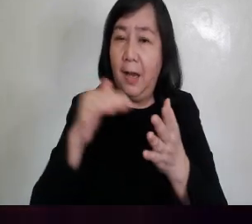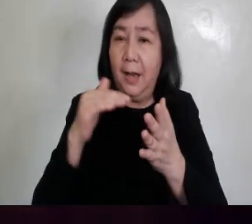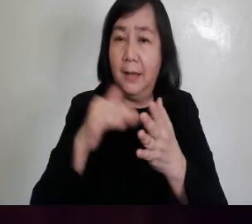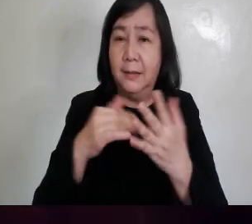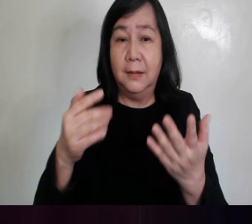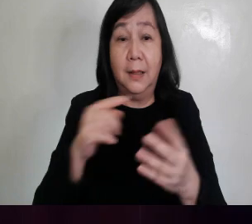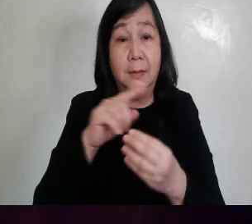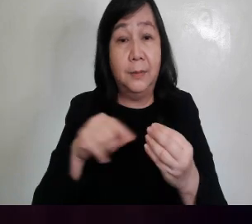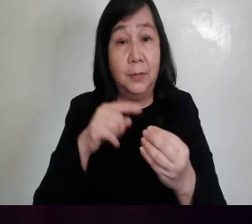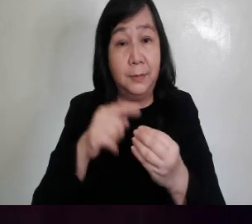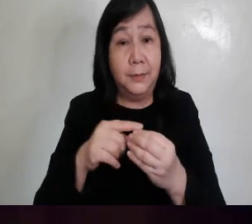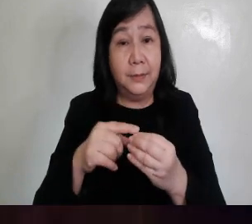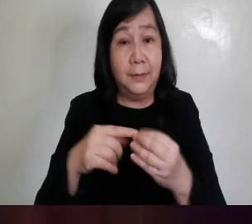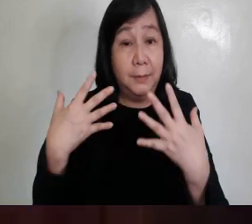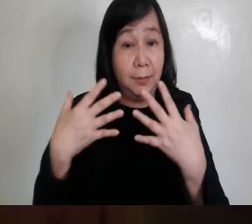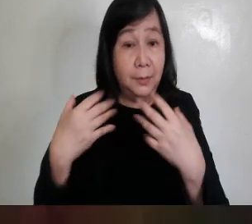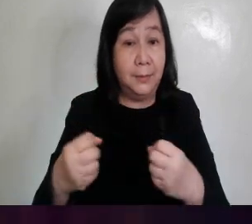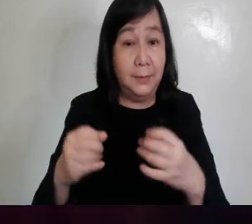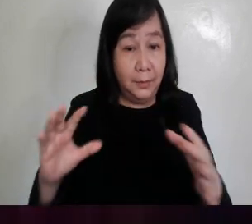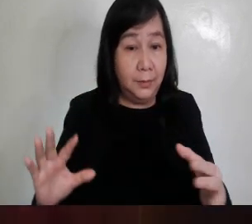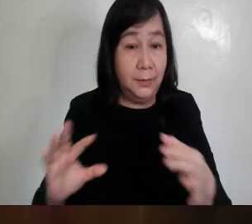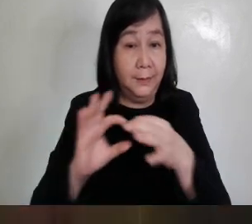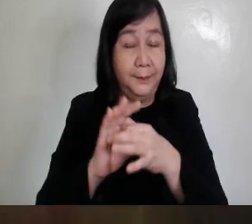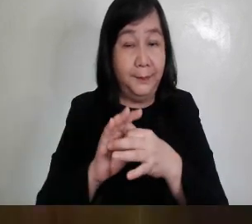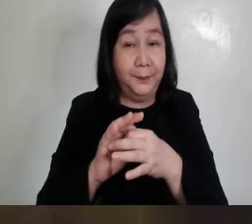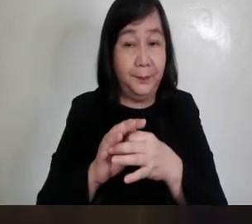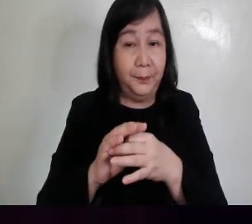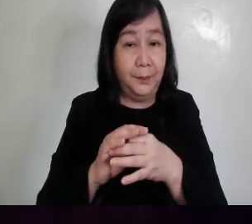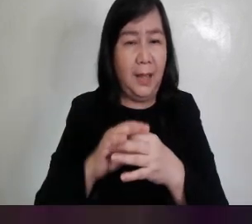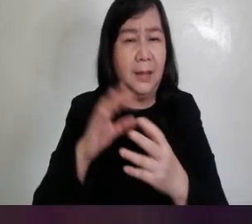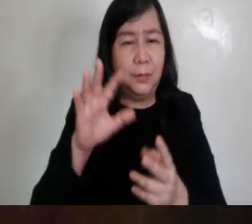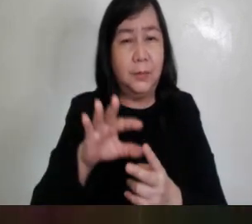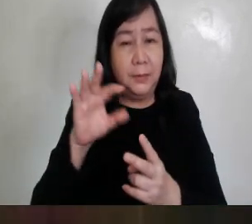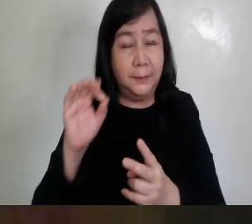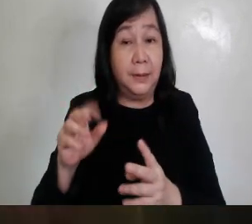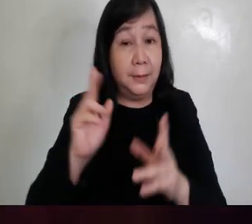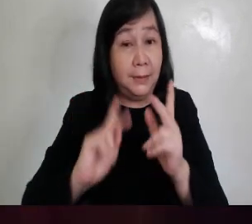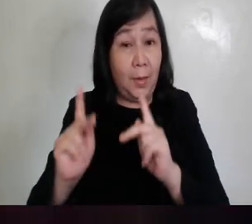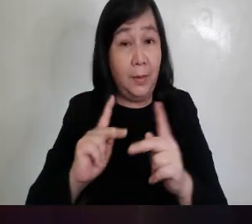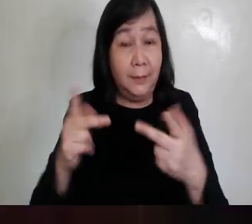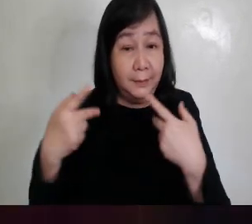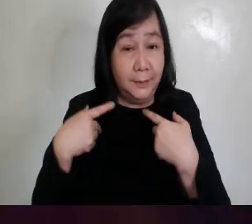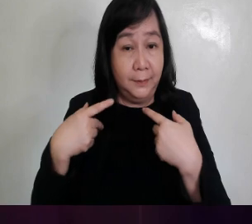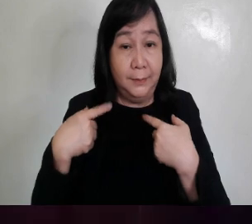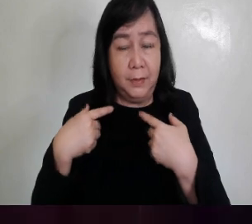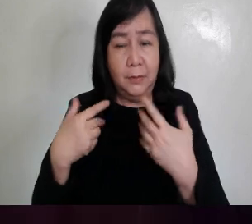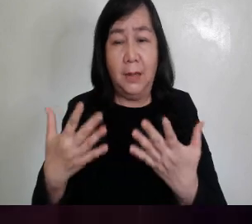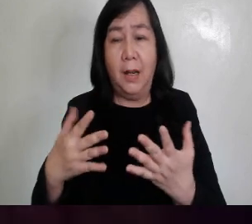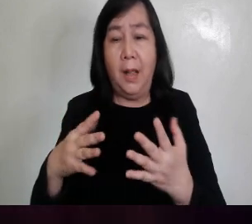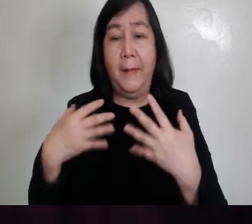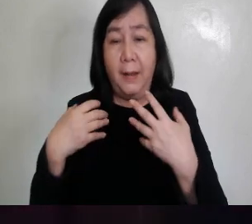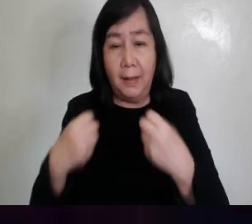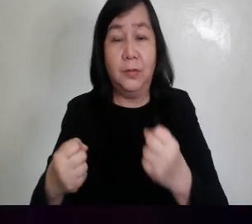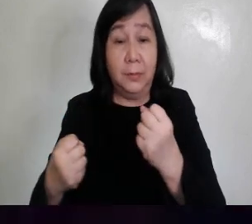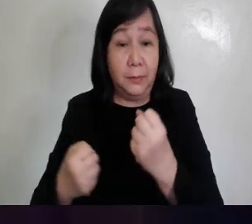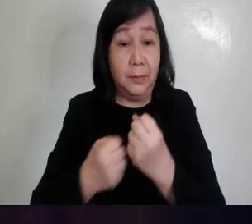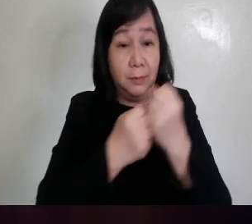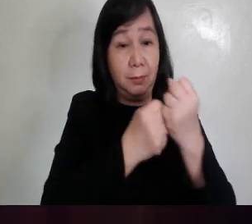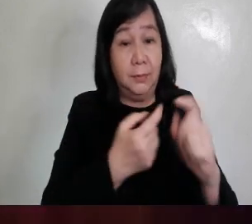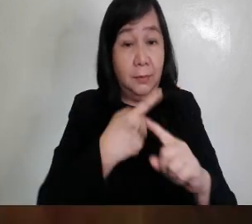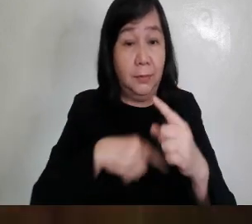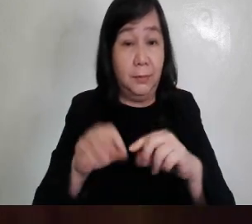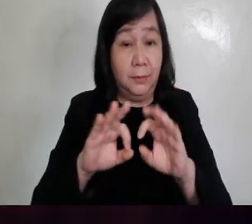pag-aaral tungkol sa matibay na ugnayan na natuklasan ang mga taong may malakas na suporta mula sa